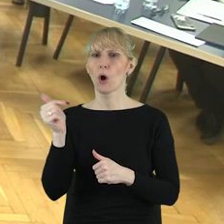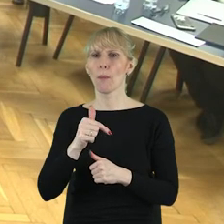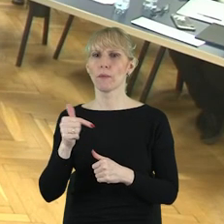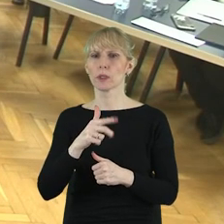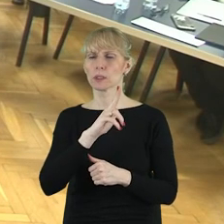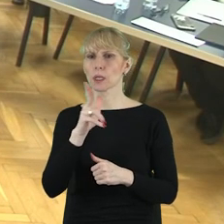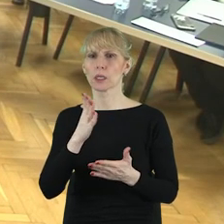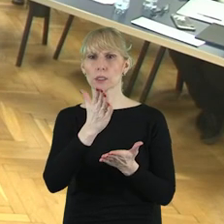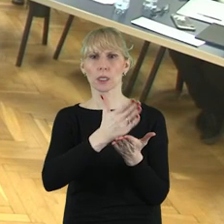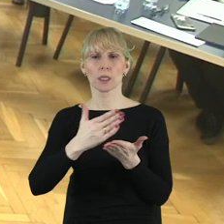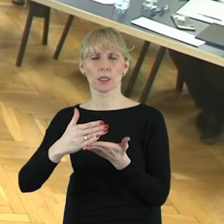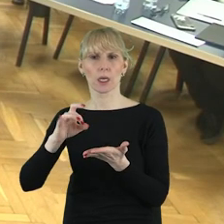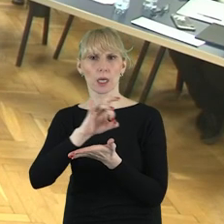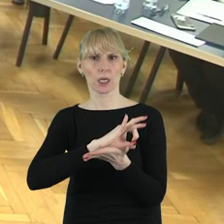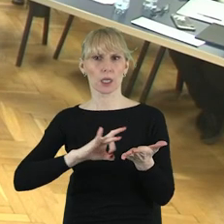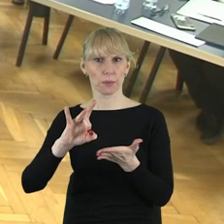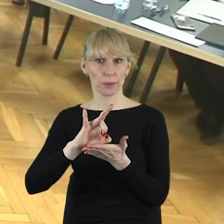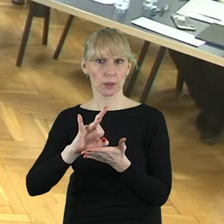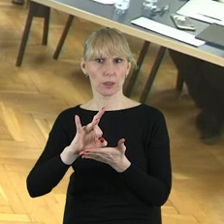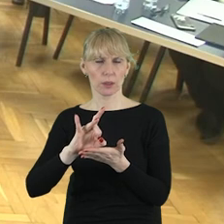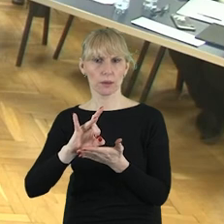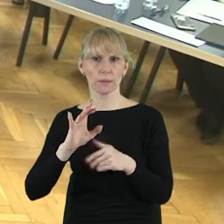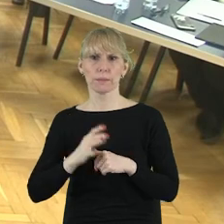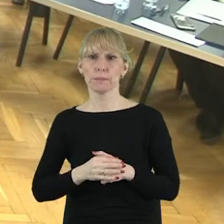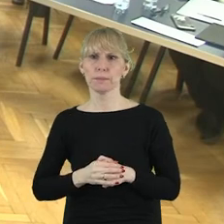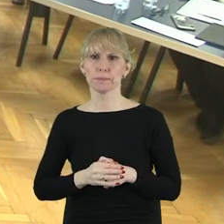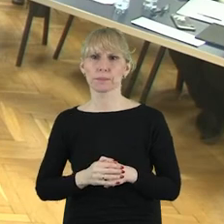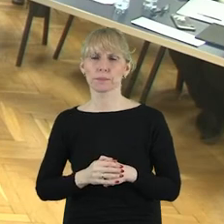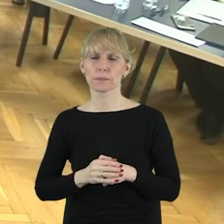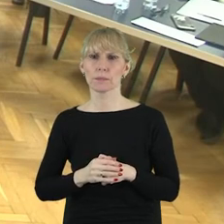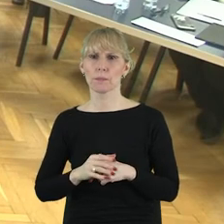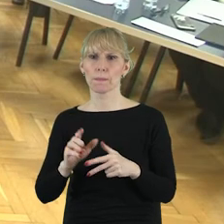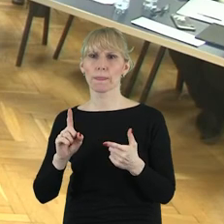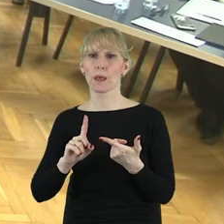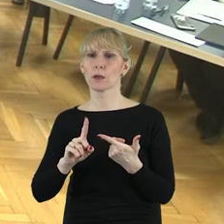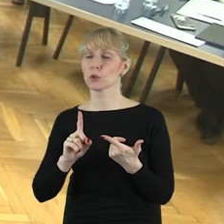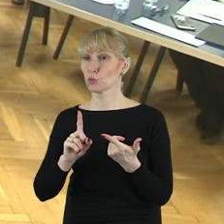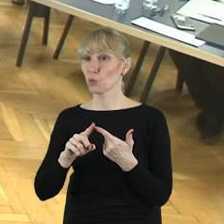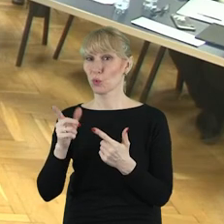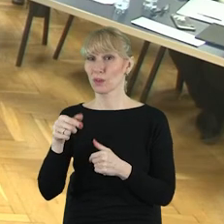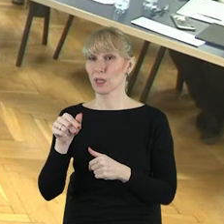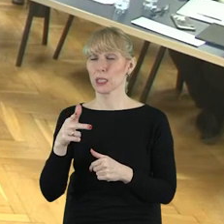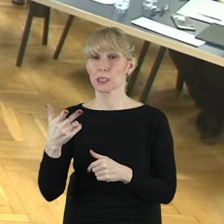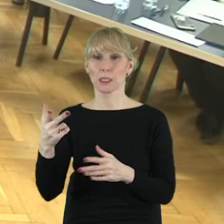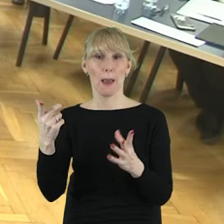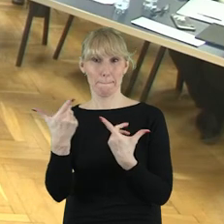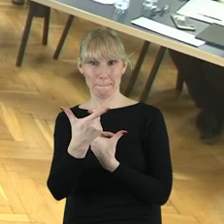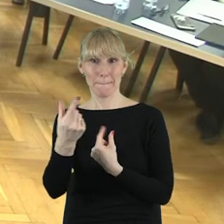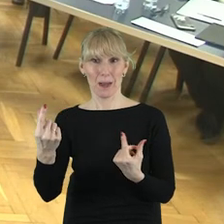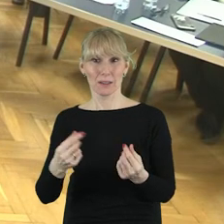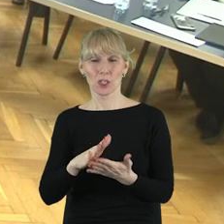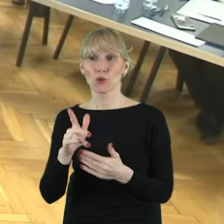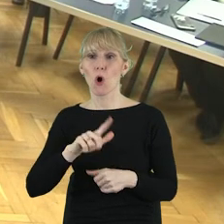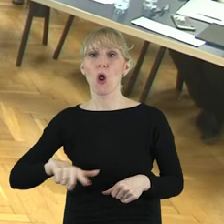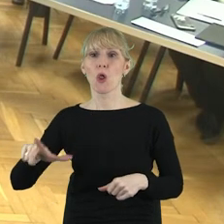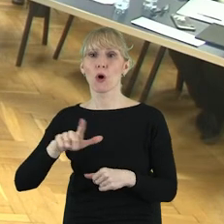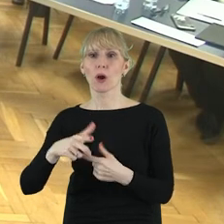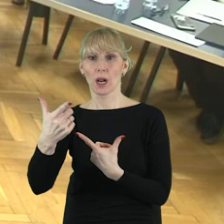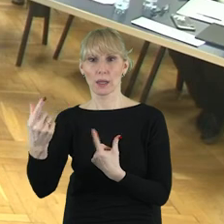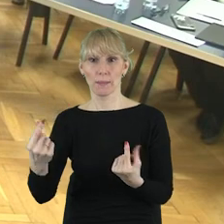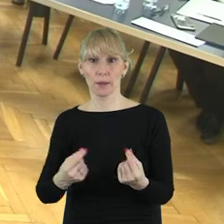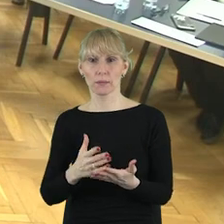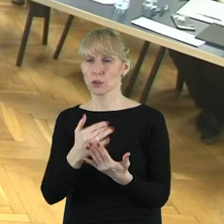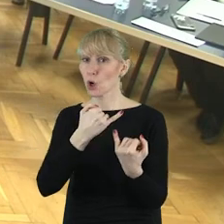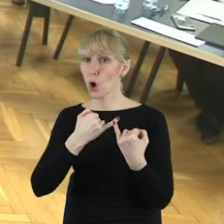3 obowiązkowych sektorów z każdej gminy? I tu przechodzimy do trzeciej najważniejszej cechy – partnerstwo. LGD to lokalne partnerstwo,